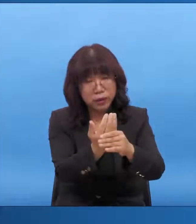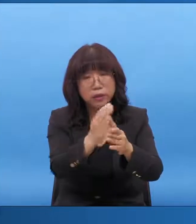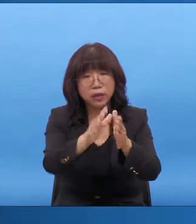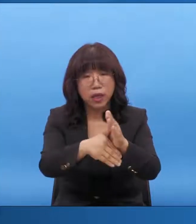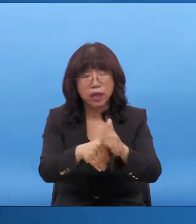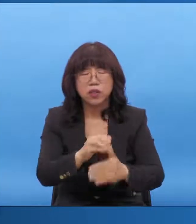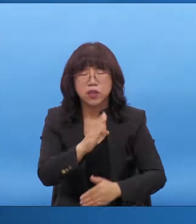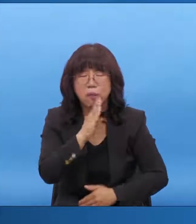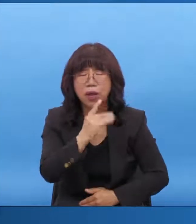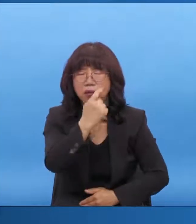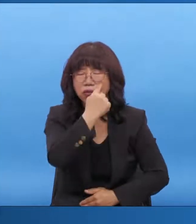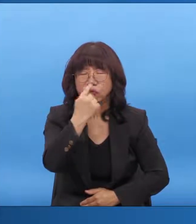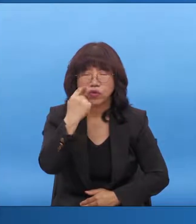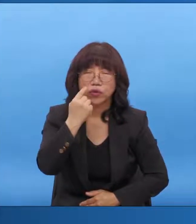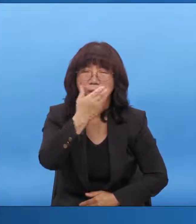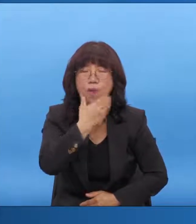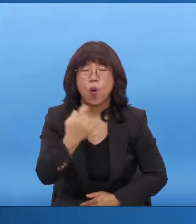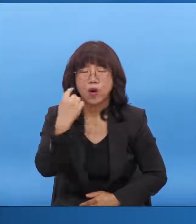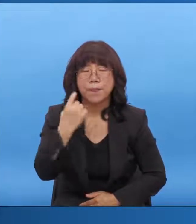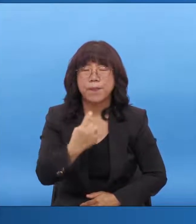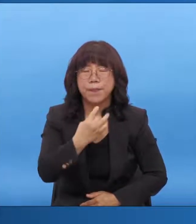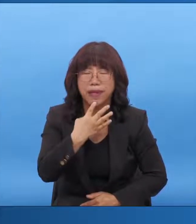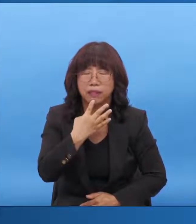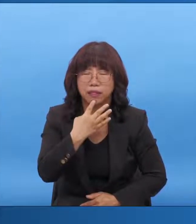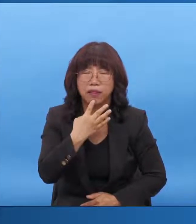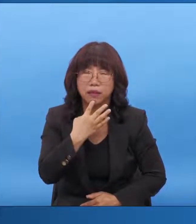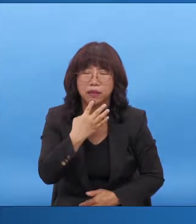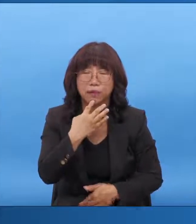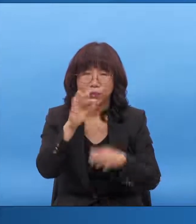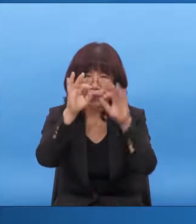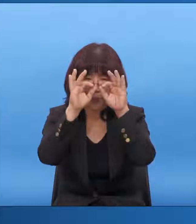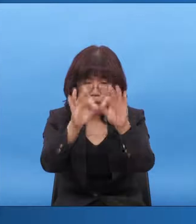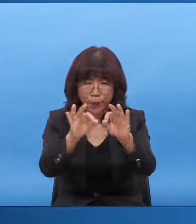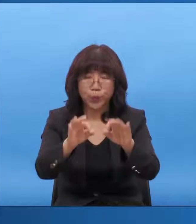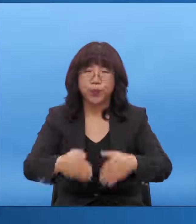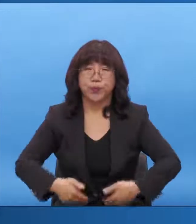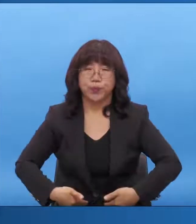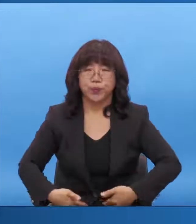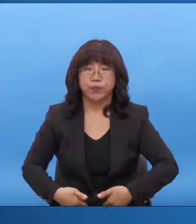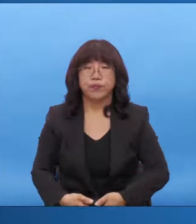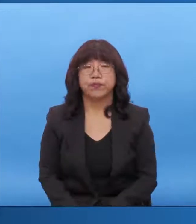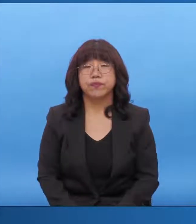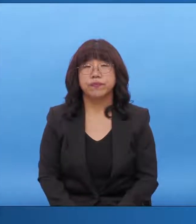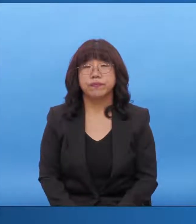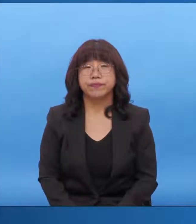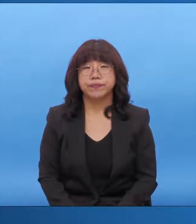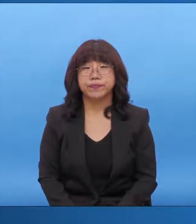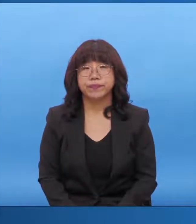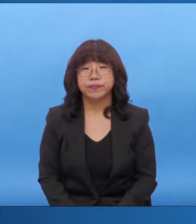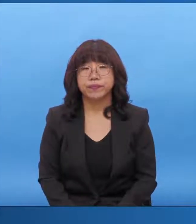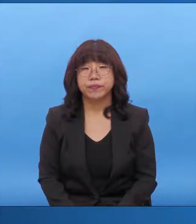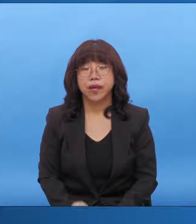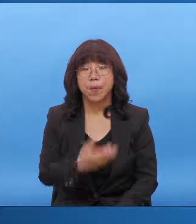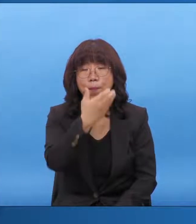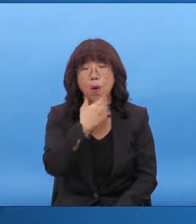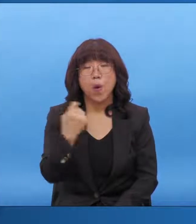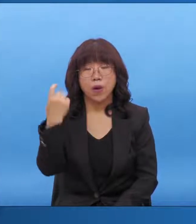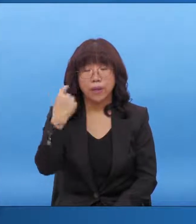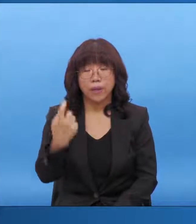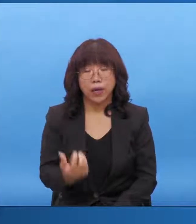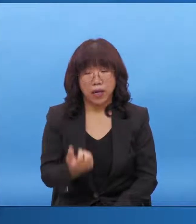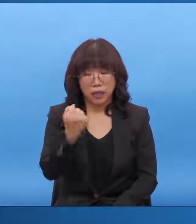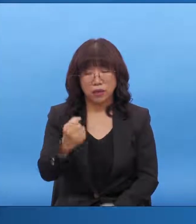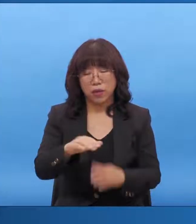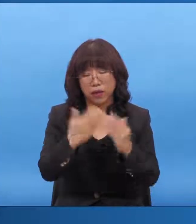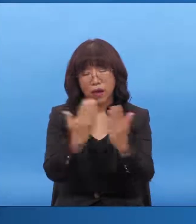눈으로 봐야 돼요. And then, what do you think about this? If a problem occur within the church, you have to look at them through the eyes of the gospel. 그것만 가지고 문 다 열립니다. 여러분이